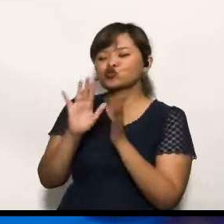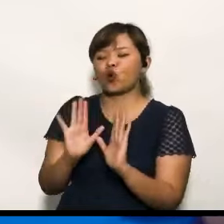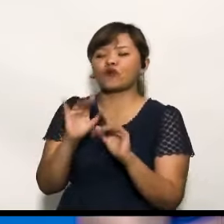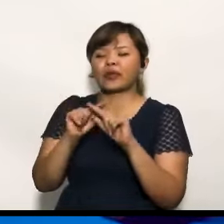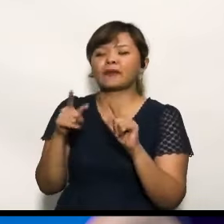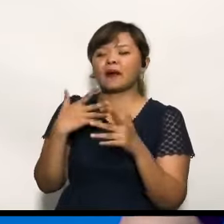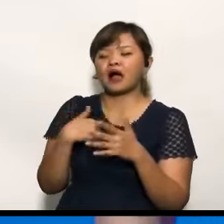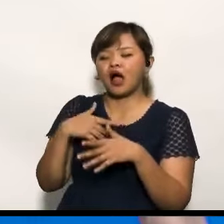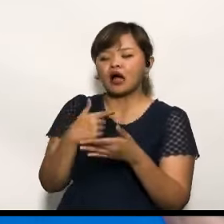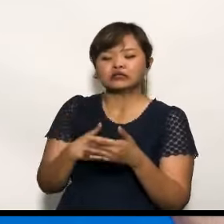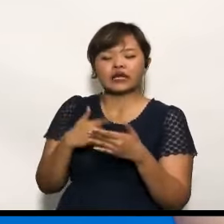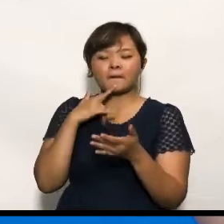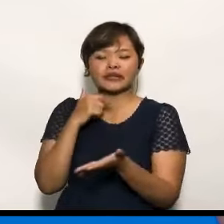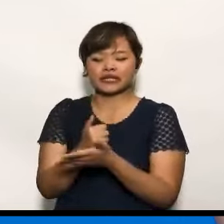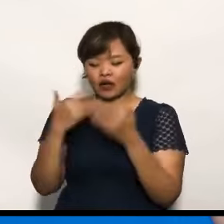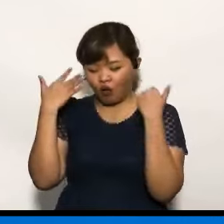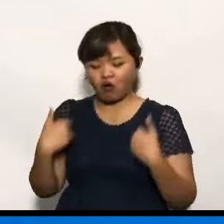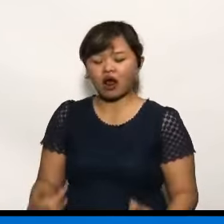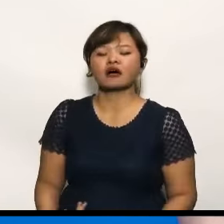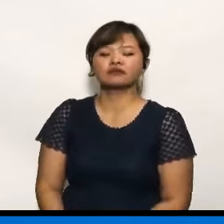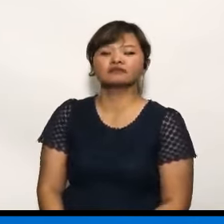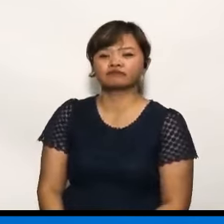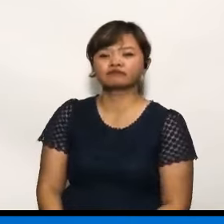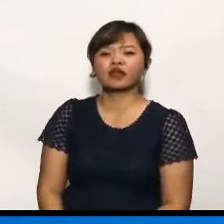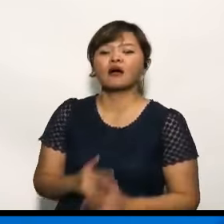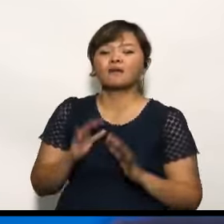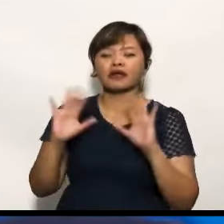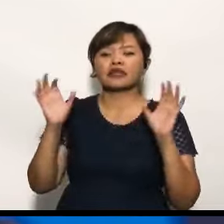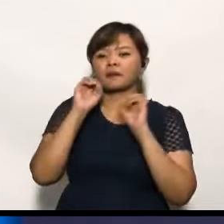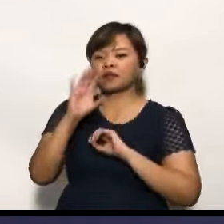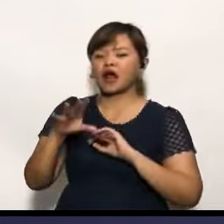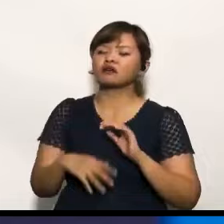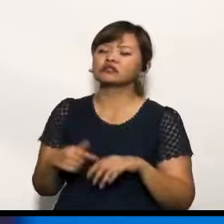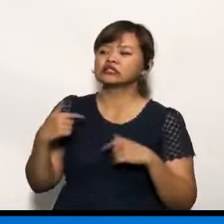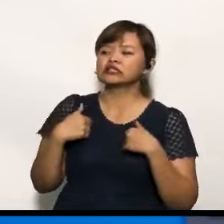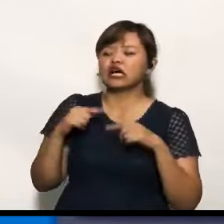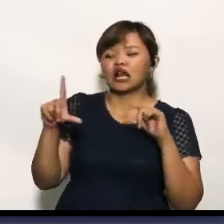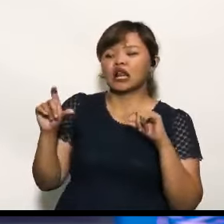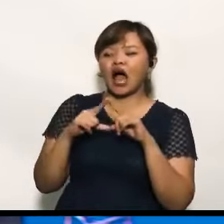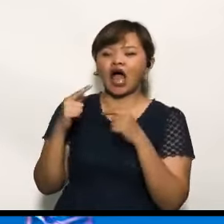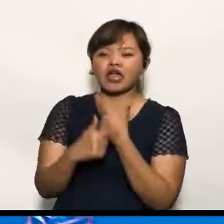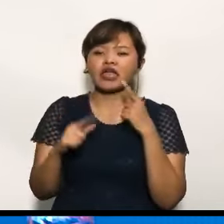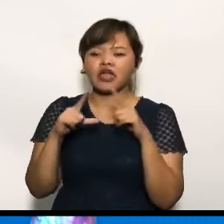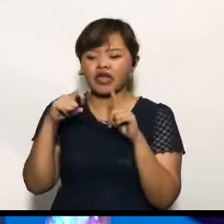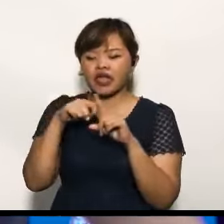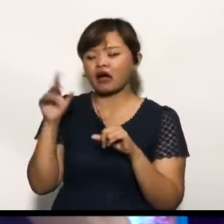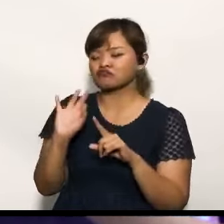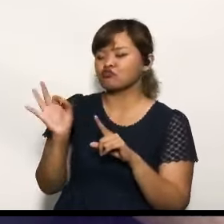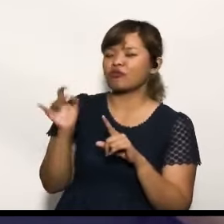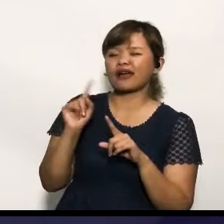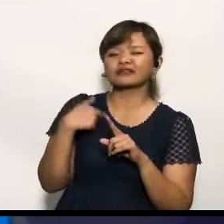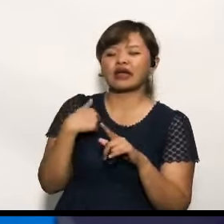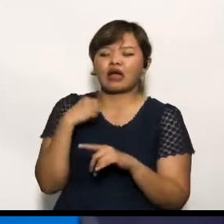Yang sakral itu adalah orangnya. Banyak dari kita bilang apa? Gue gak layak untuk melayani. Karena gue belum nyampe